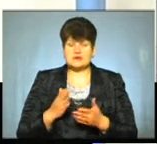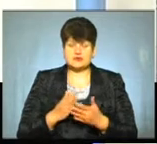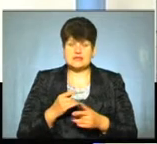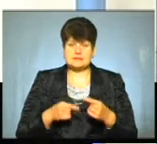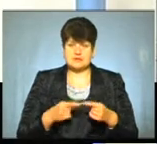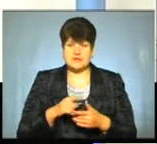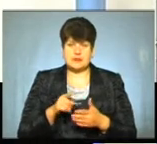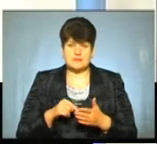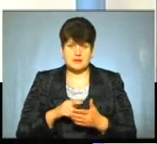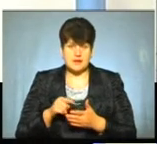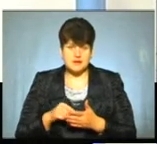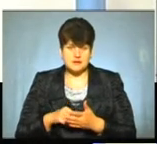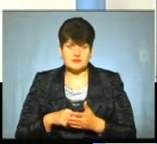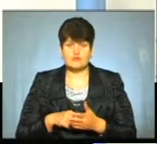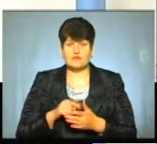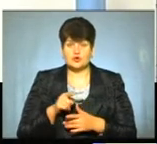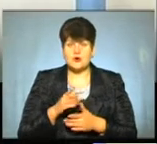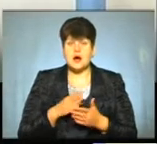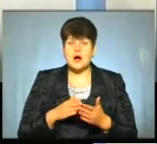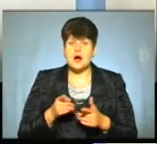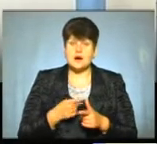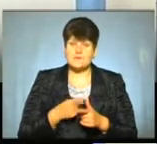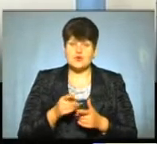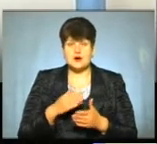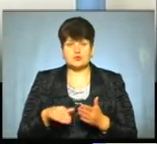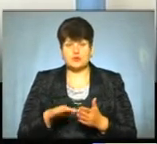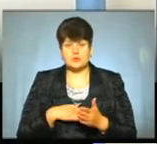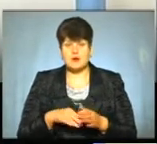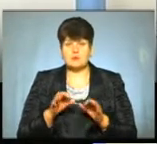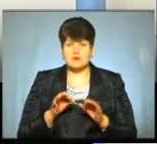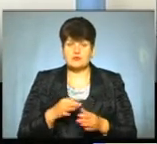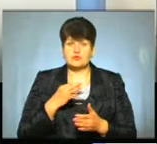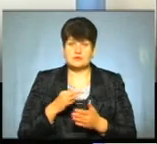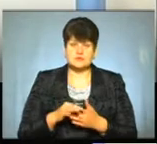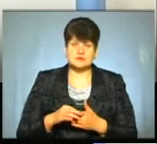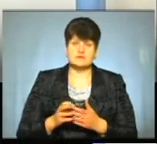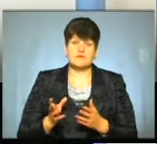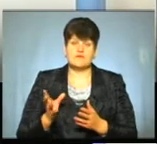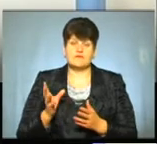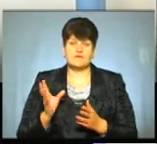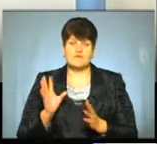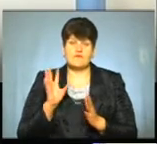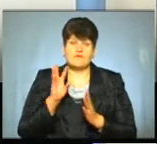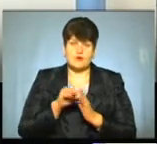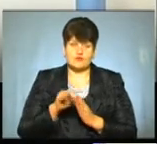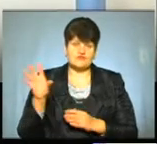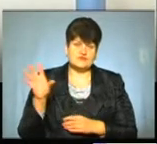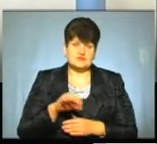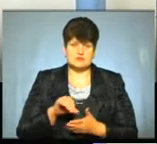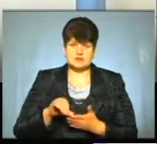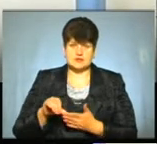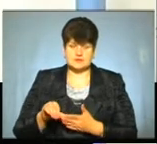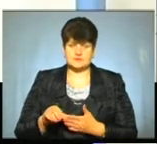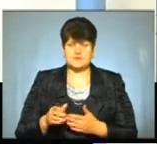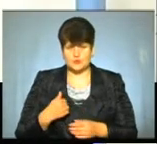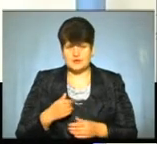якщо є спірне питання, то воно або анульовується, або правильна відповідь зараховується всім учасникам, якщо там відповідно